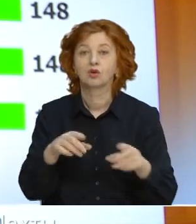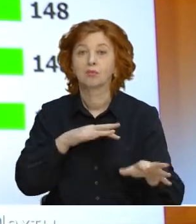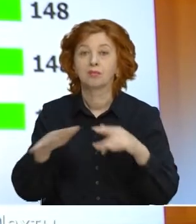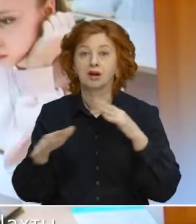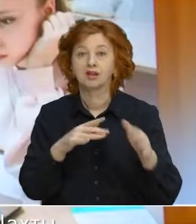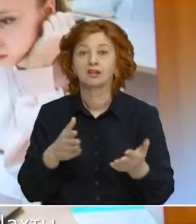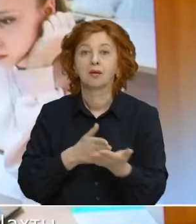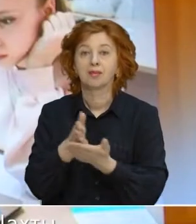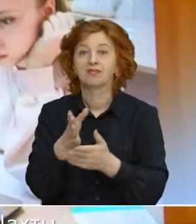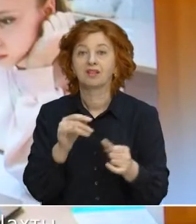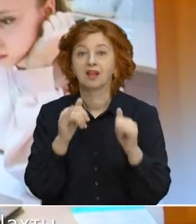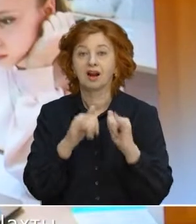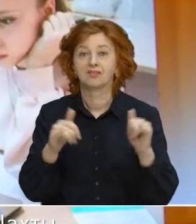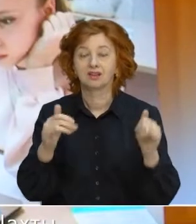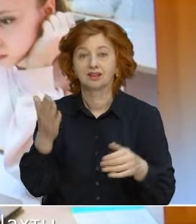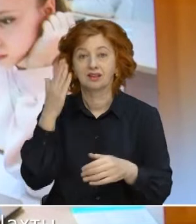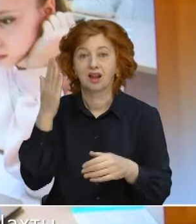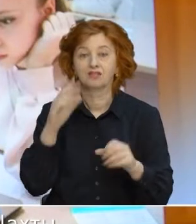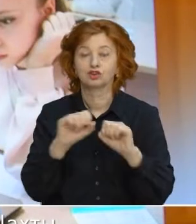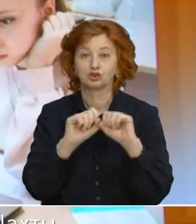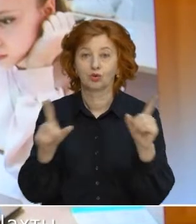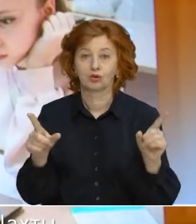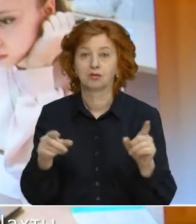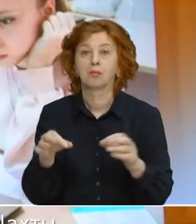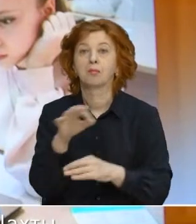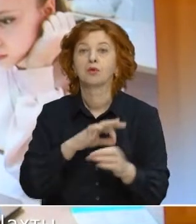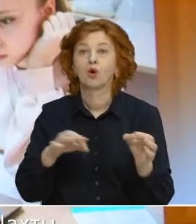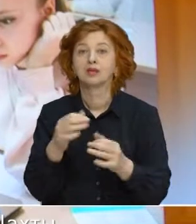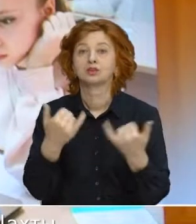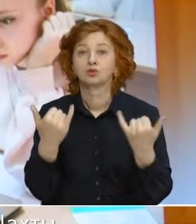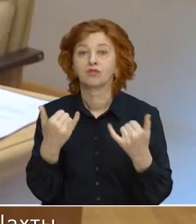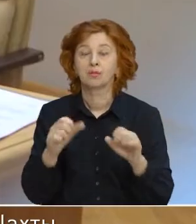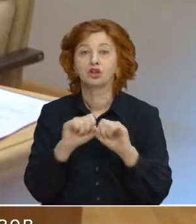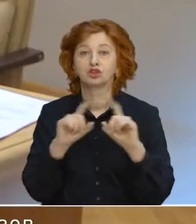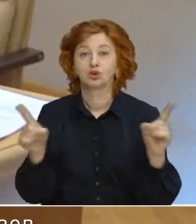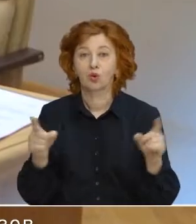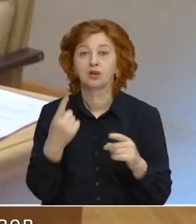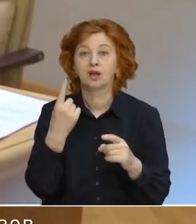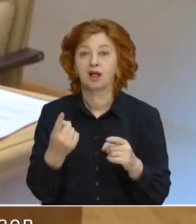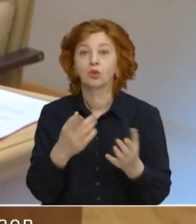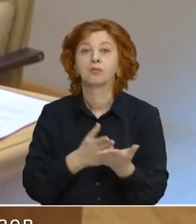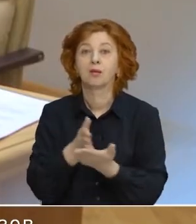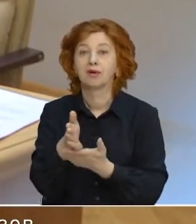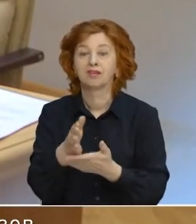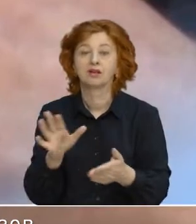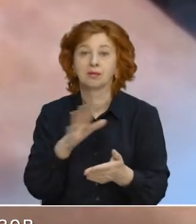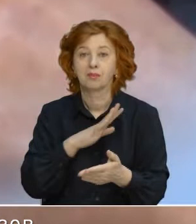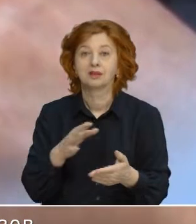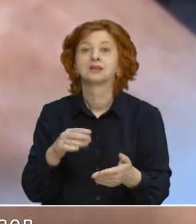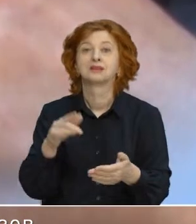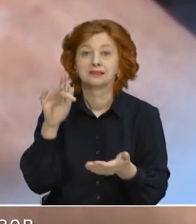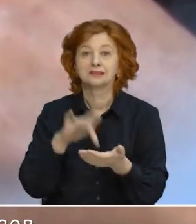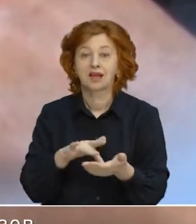мероприятиях, направленных на развитие талантов школьников. В проекте «Современная школа» на одном из направлений – создание